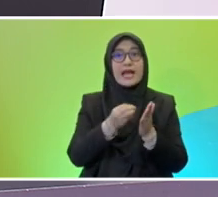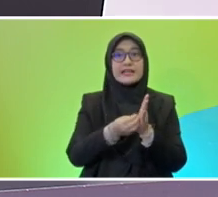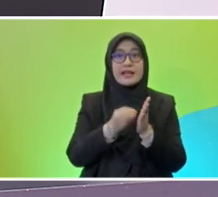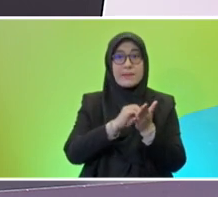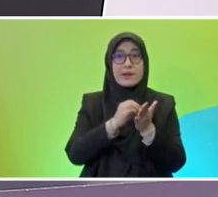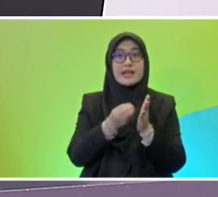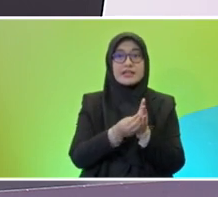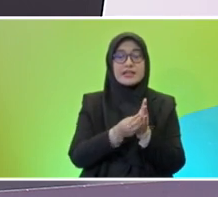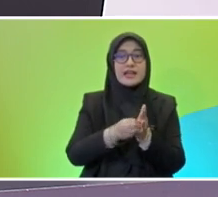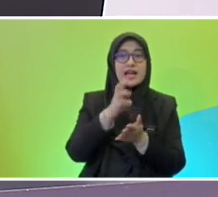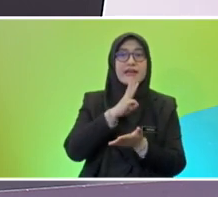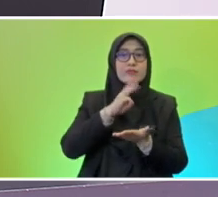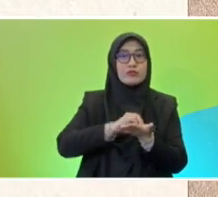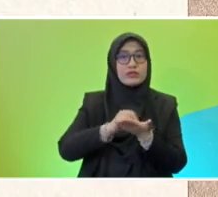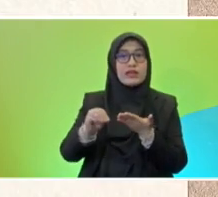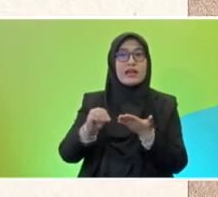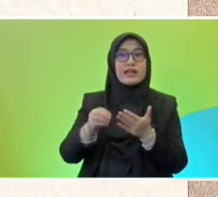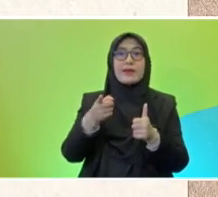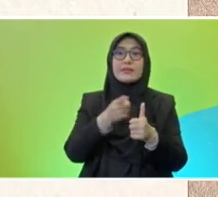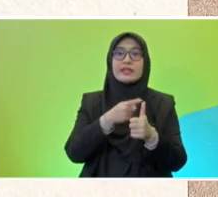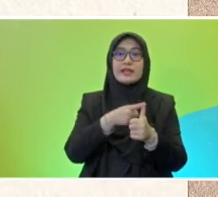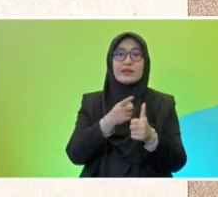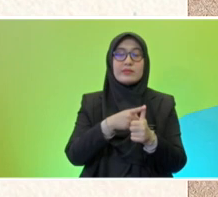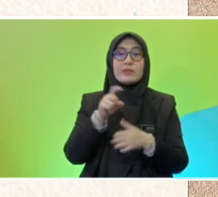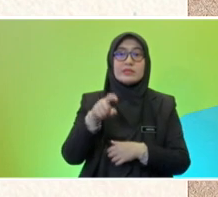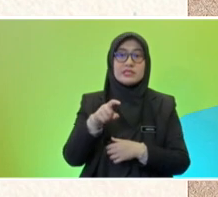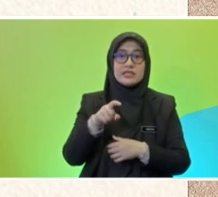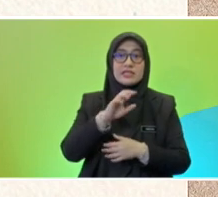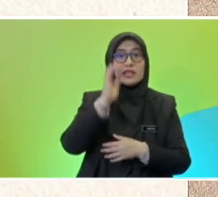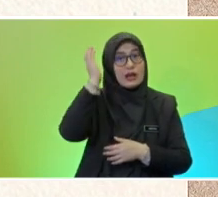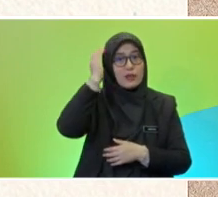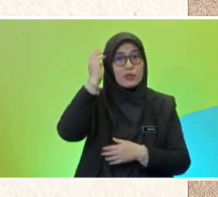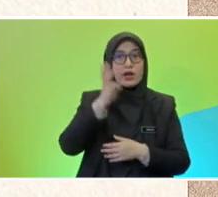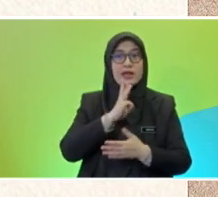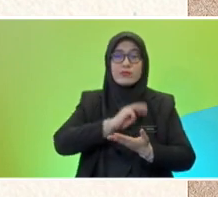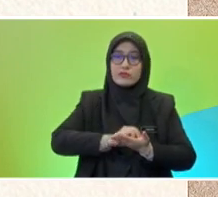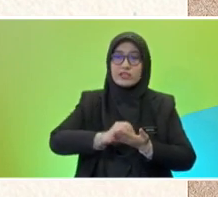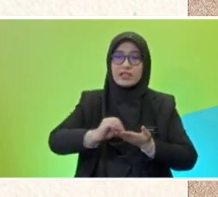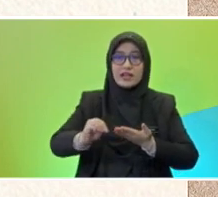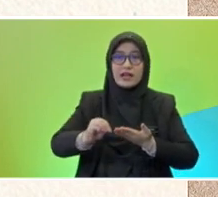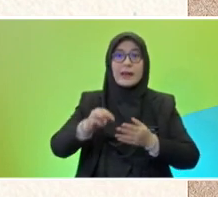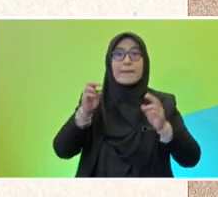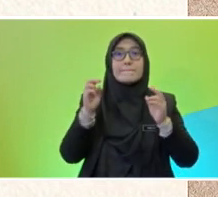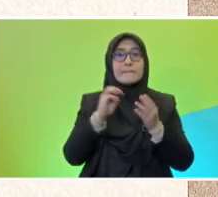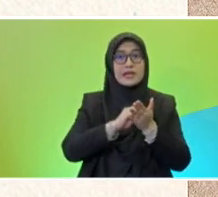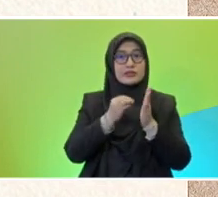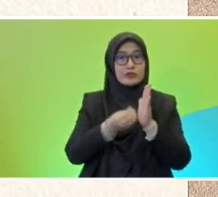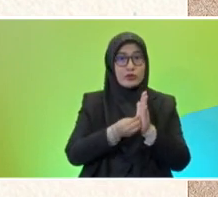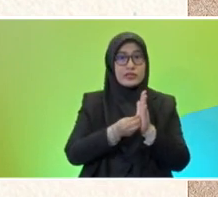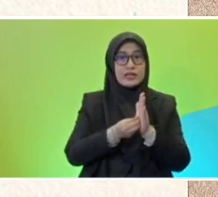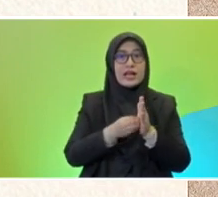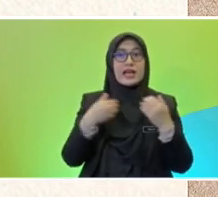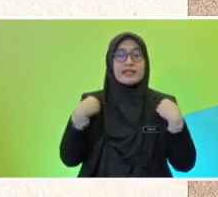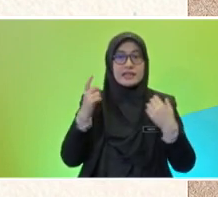mutlak Oke pertama sekali semua kena tahu bahwa air mutlak maksudnya adalah